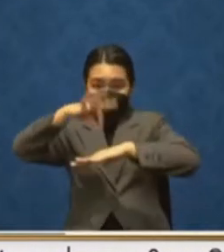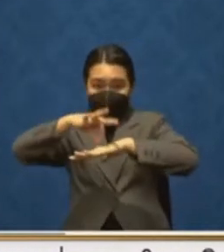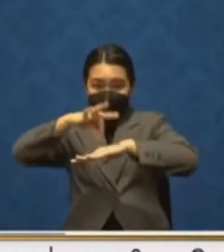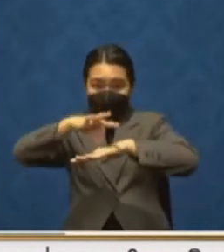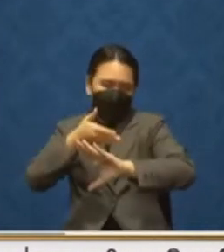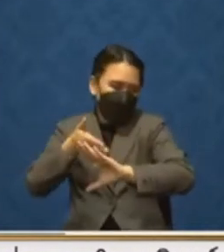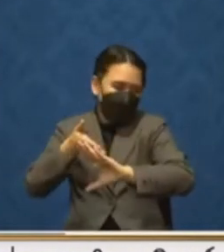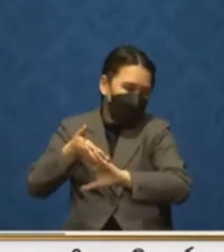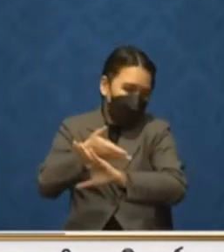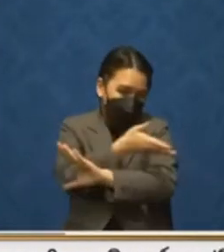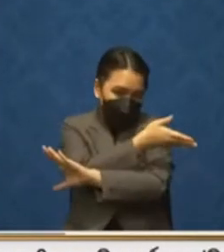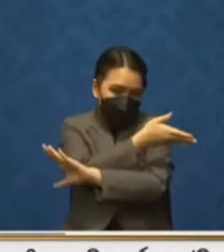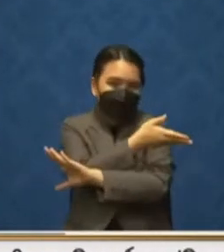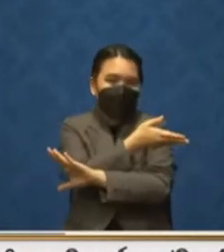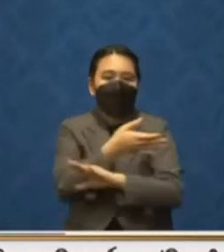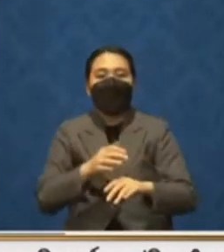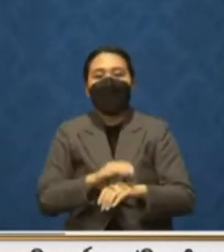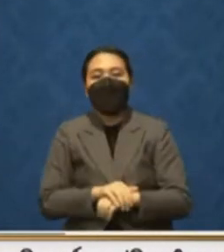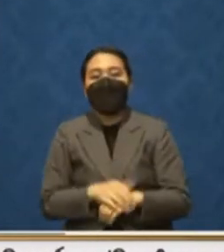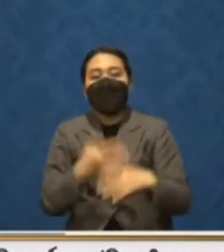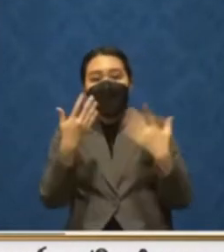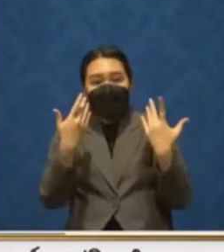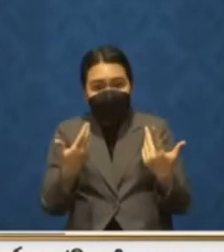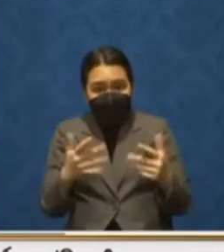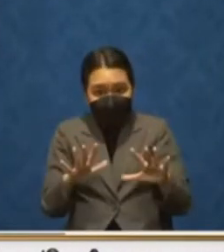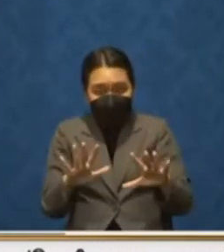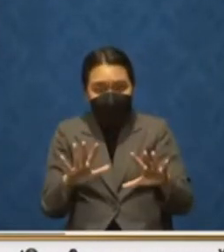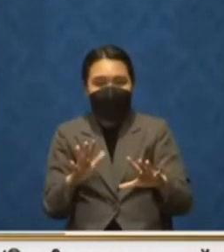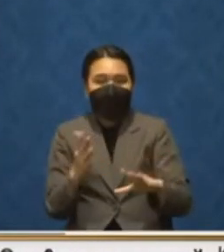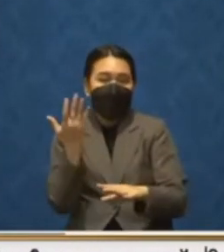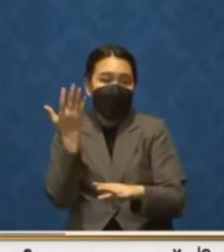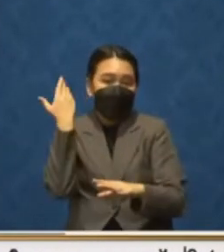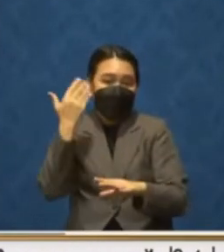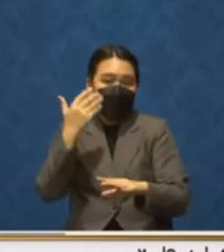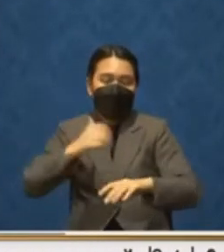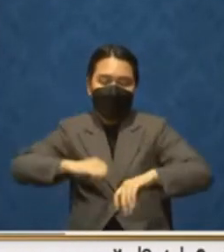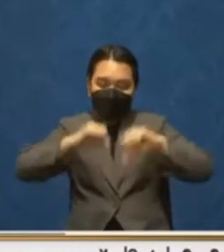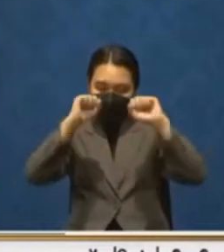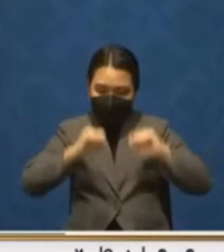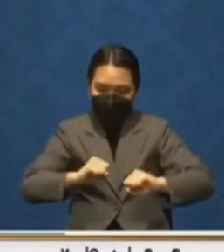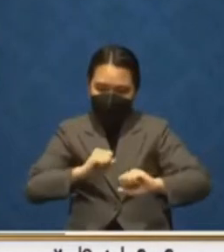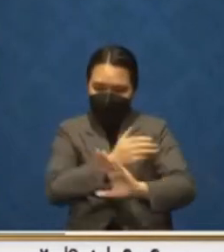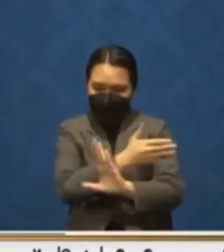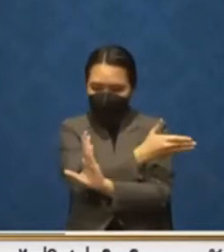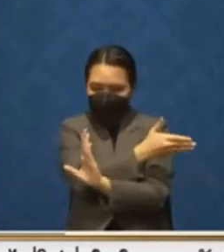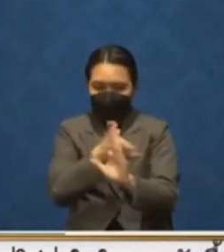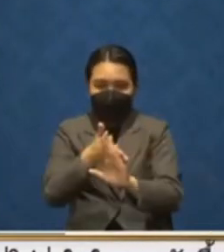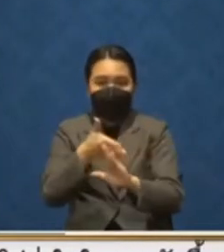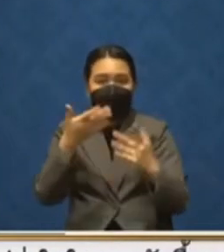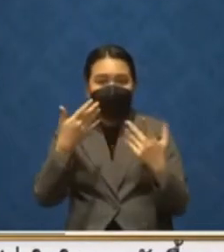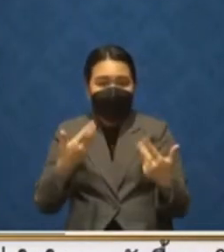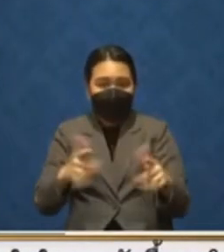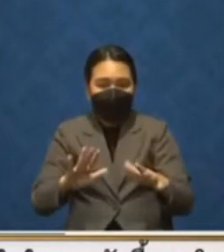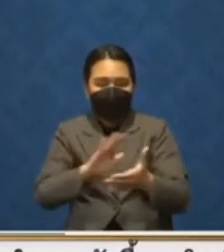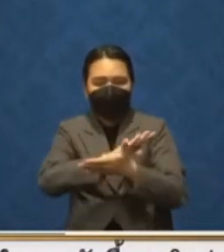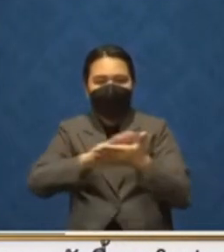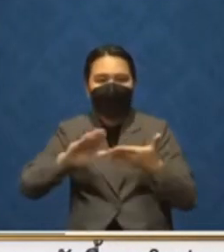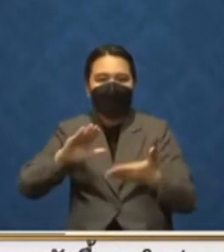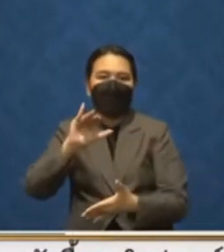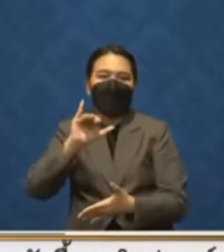หมดส่วนที่ได้นุมัติในตอนระยะเวลาที่ผ่านมาเนี่ยนะครับยังไม่ได้แล้วเสร็จ